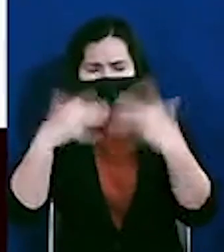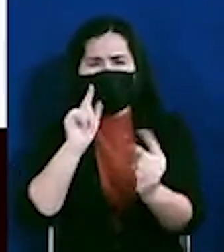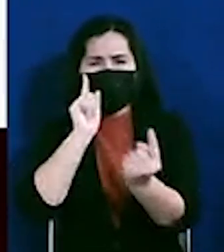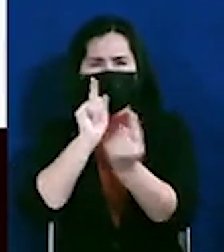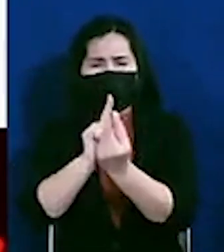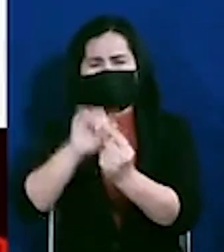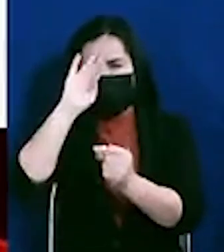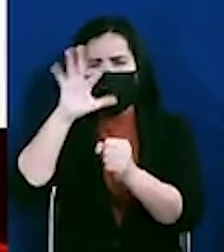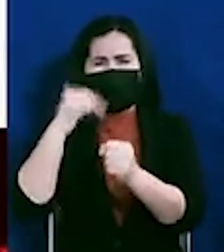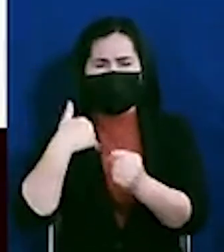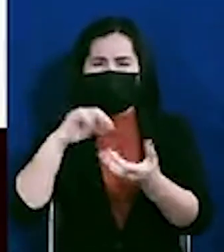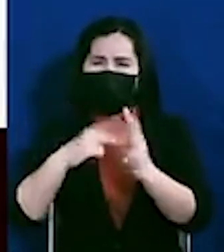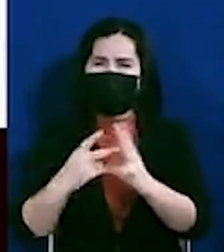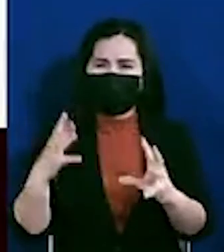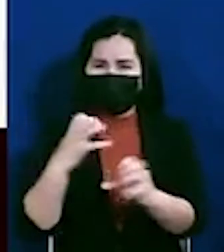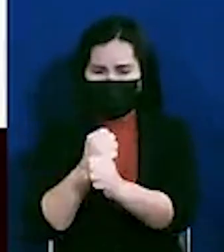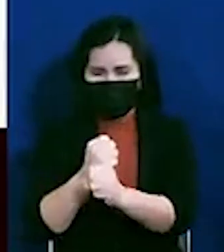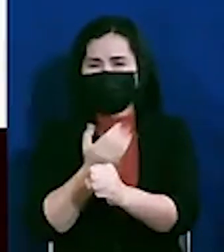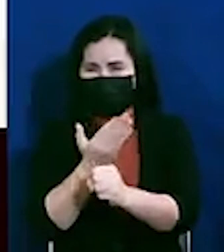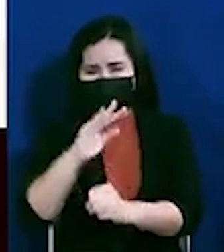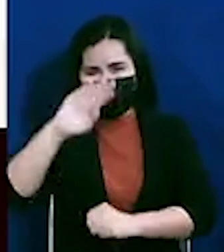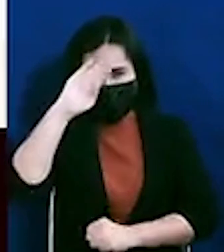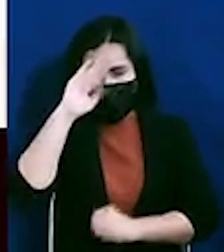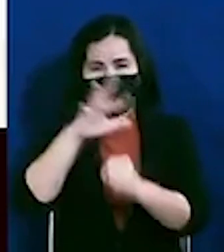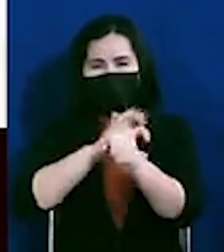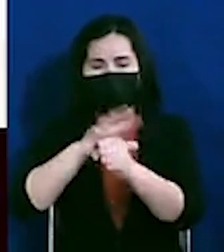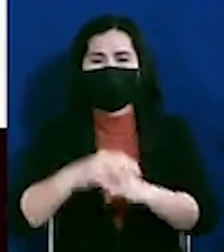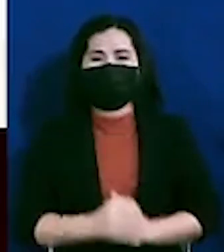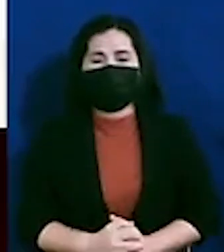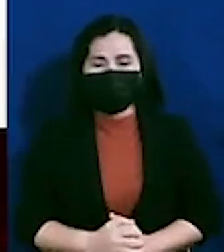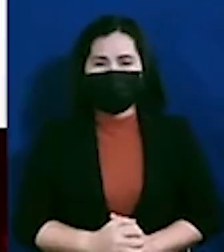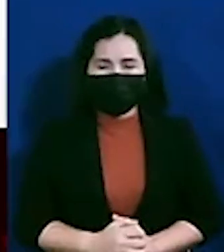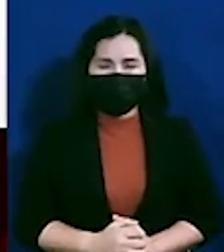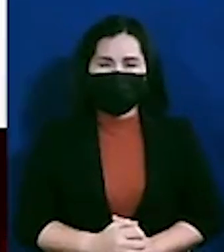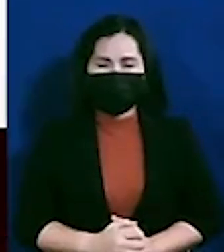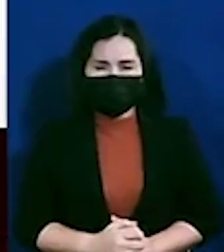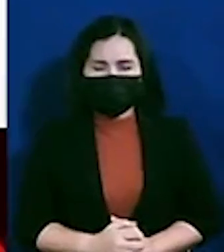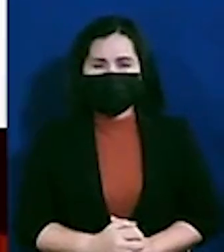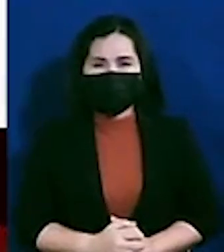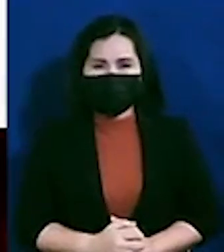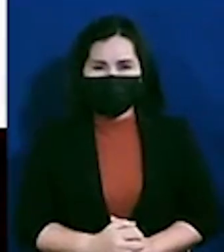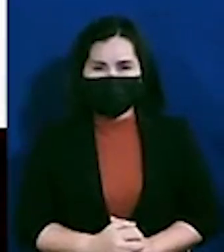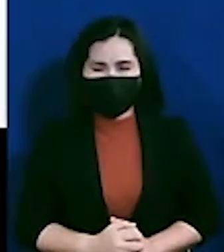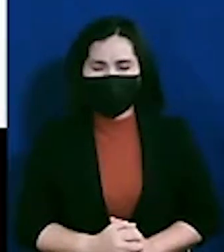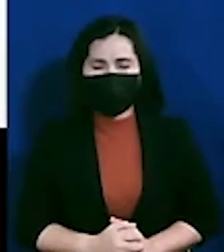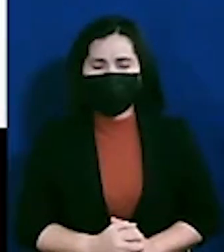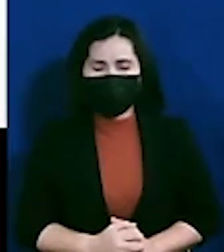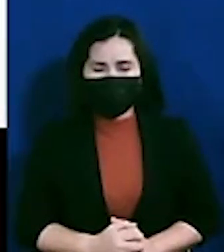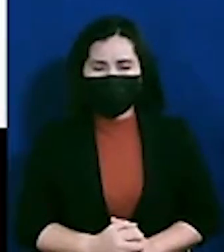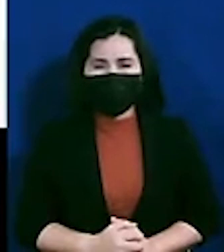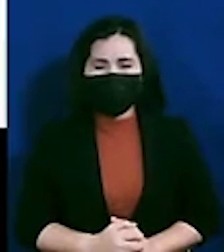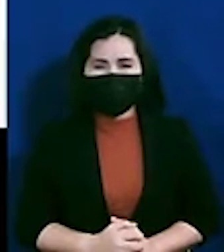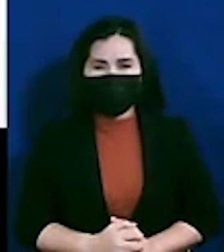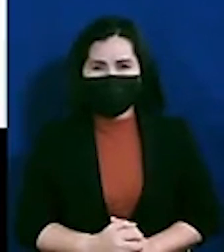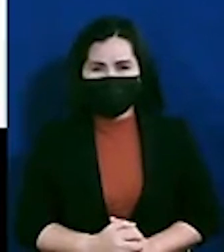Agentในกระติบนะครับแต่ถ้าอะที่เรียนเพราะสิดิบนะครับเพราะอะ ddrเนี่ยอาบันตรวจได้ไวกว่านะครับก็คือเชื้อในน้อยมันก็